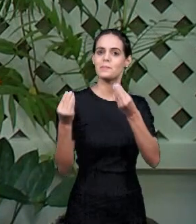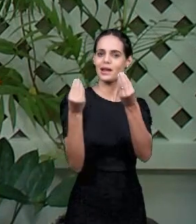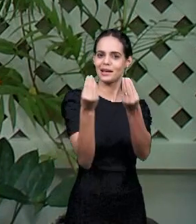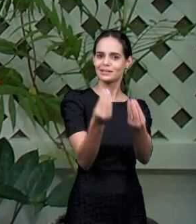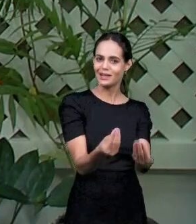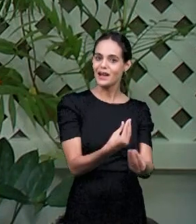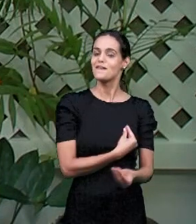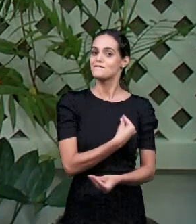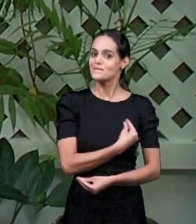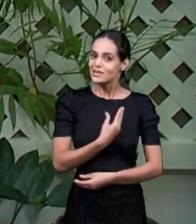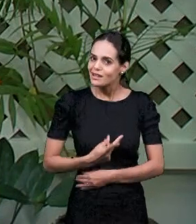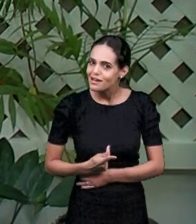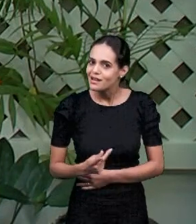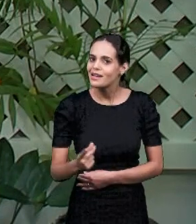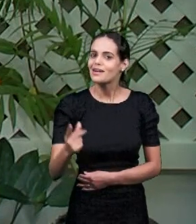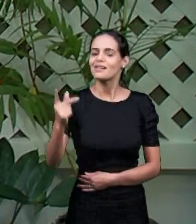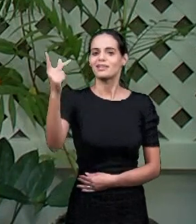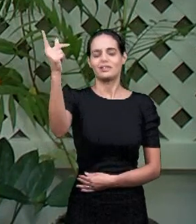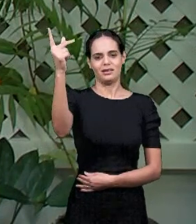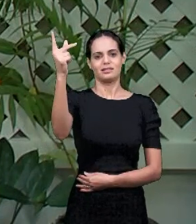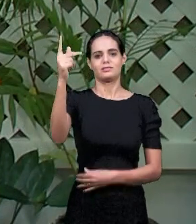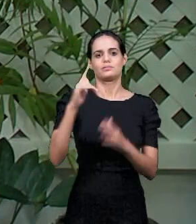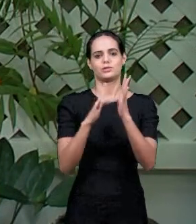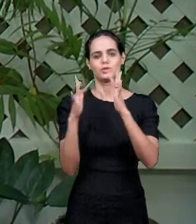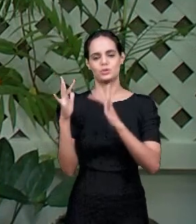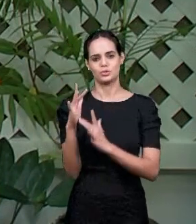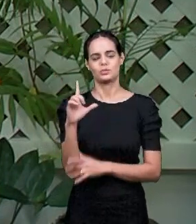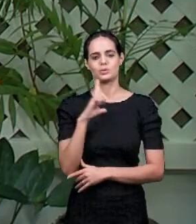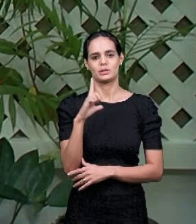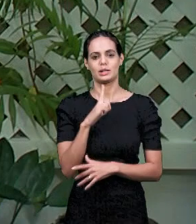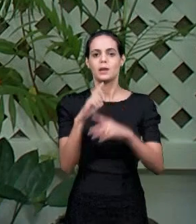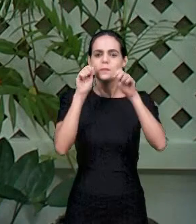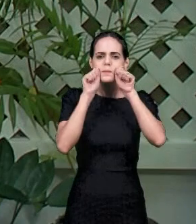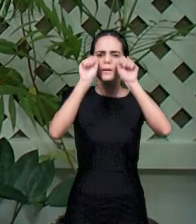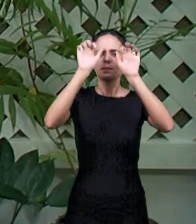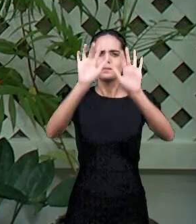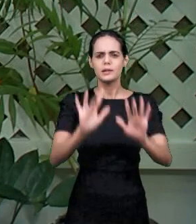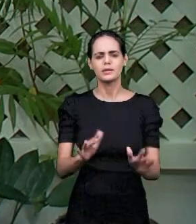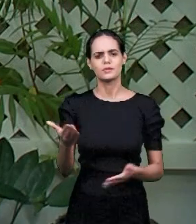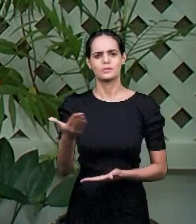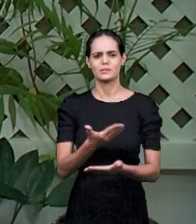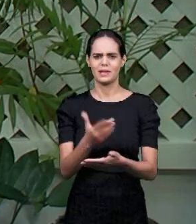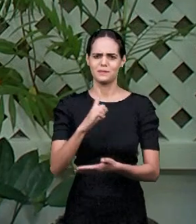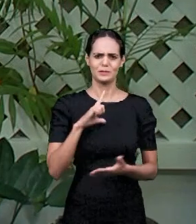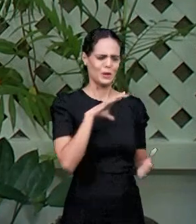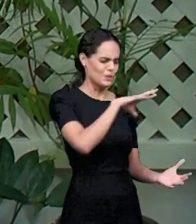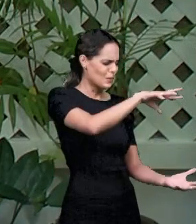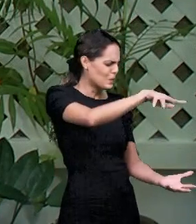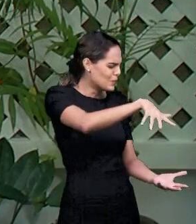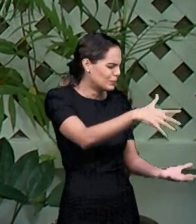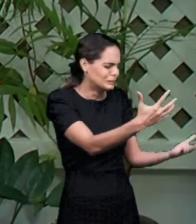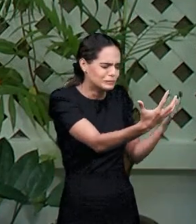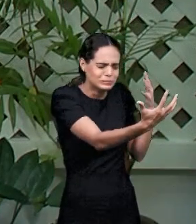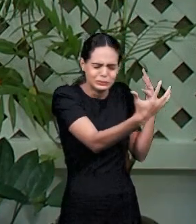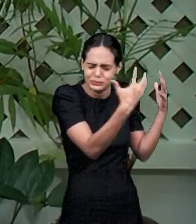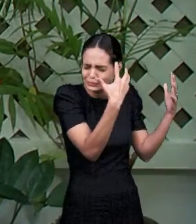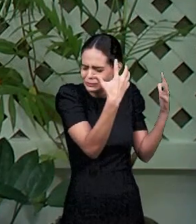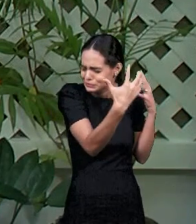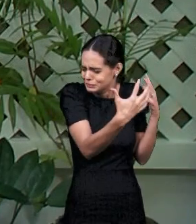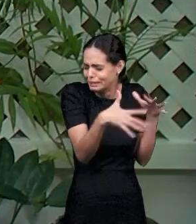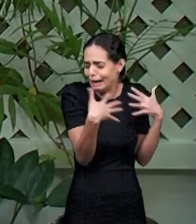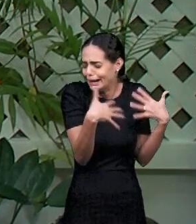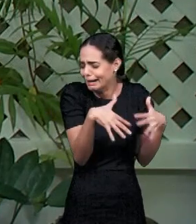la vie en abondance. Le Seigneur, il a une bénédiction pour ses serviteurs. Il y a un monde qui est désespéré. Oui, tout le monde